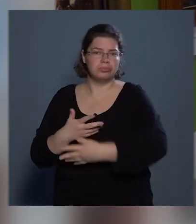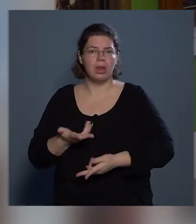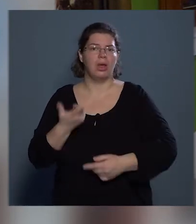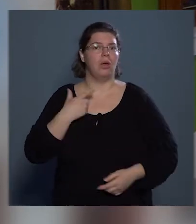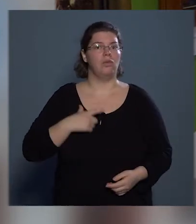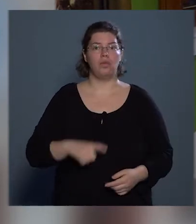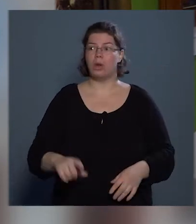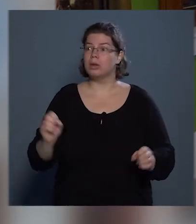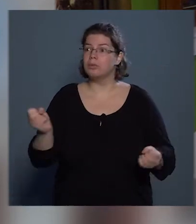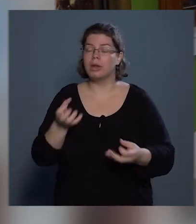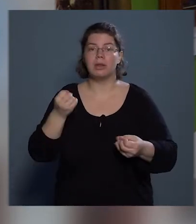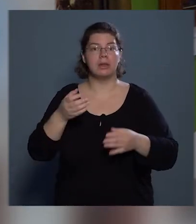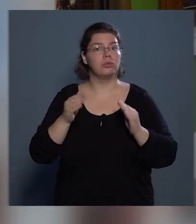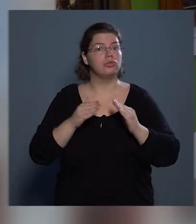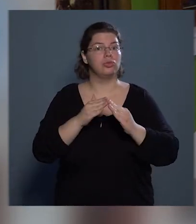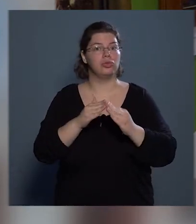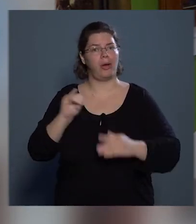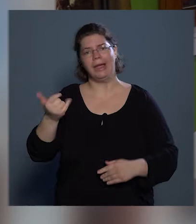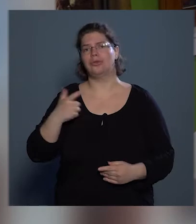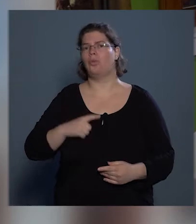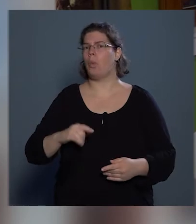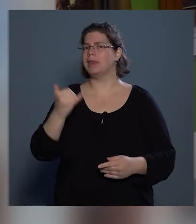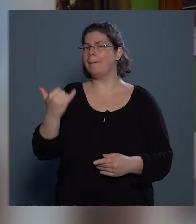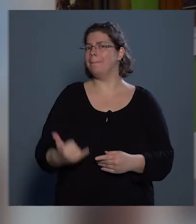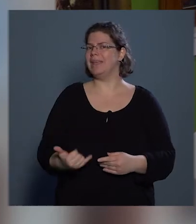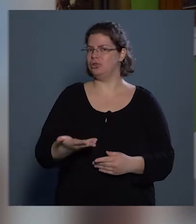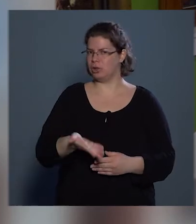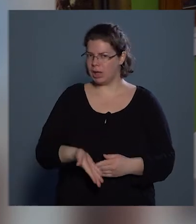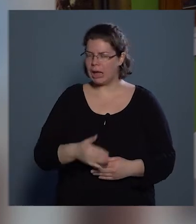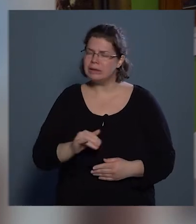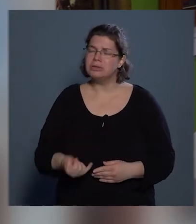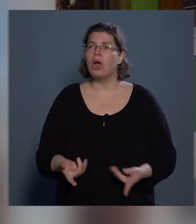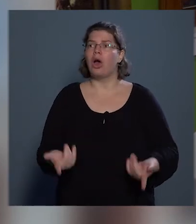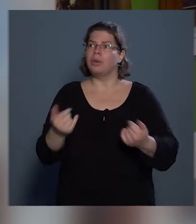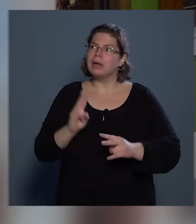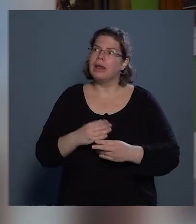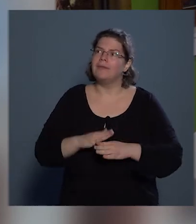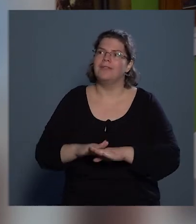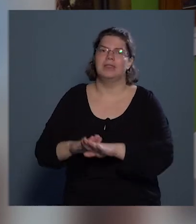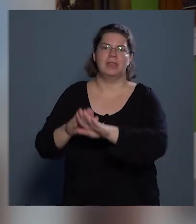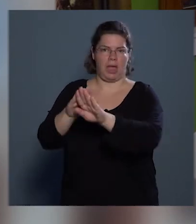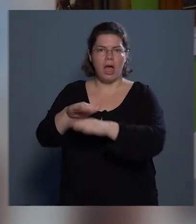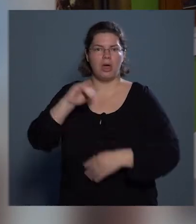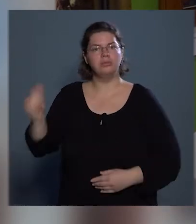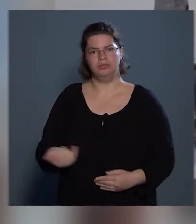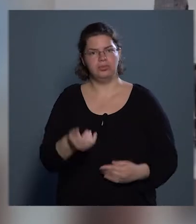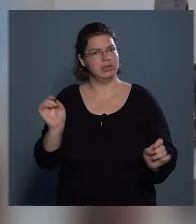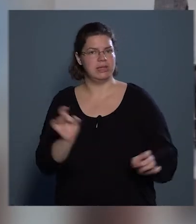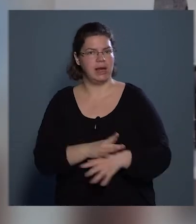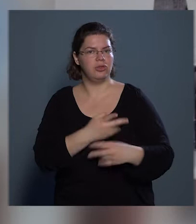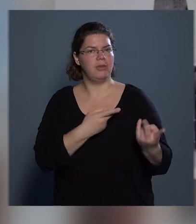fantasztikus csúcsok, és azért voltak mélységek is, ahonnan vissza kellett jönni, és szerencsére vissza is jött a